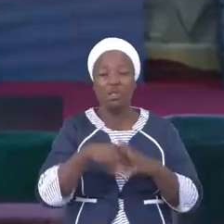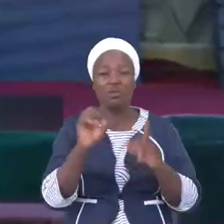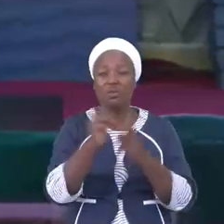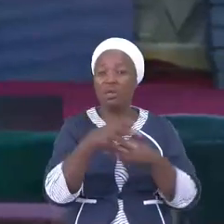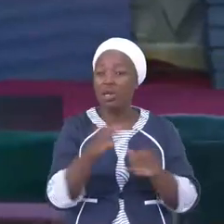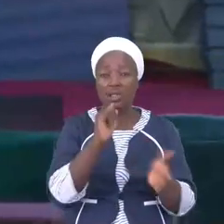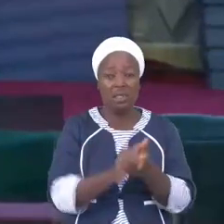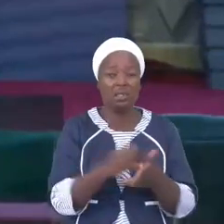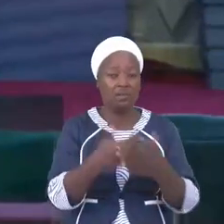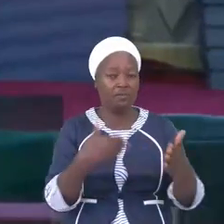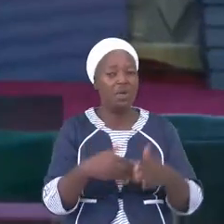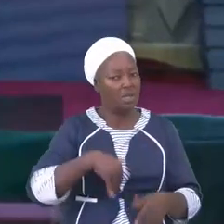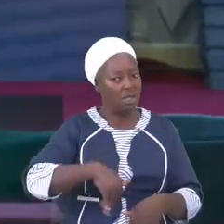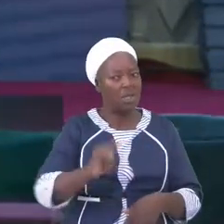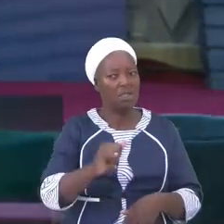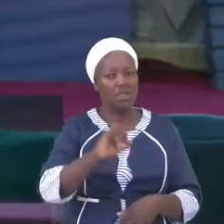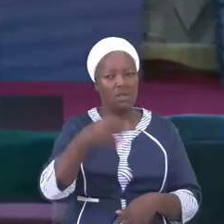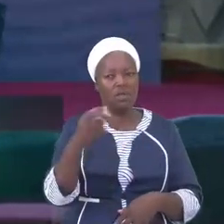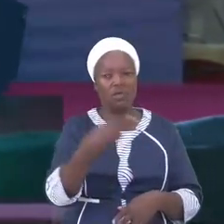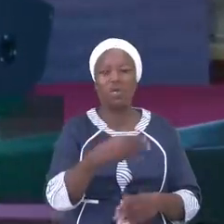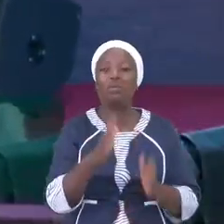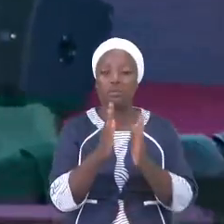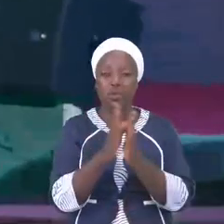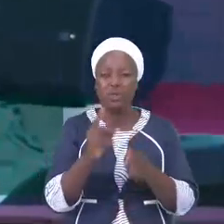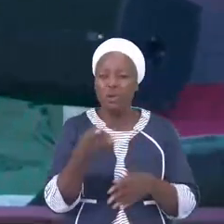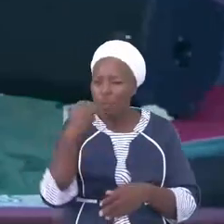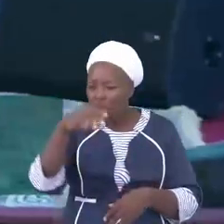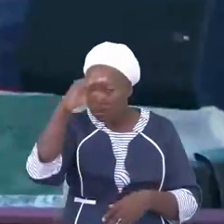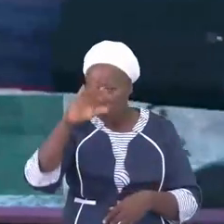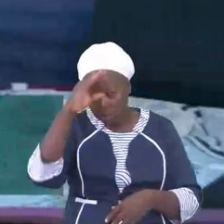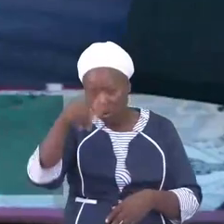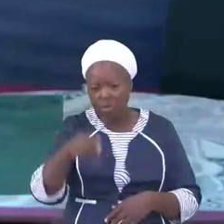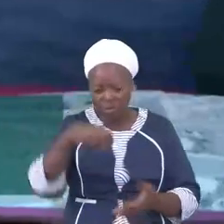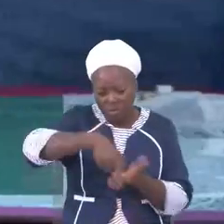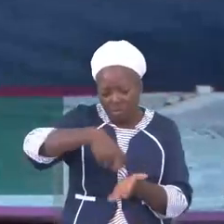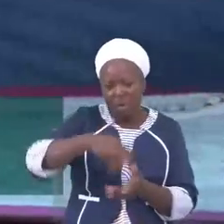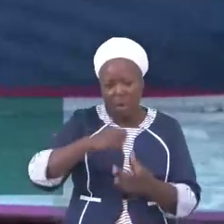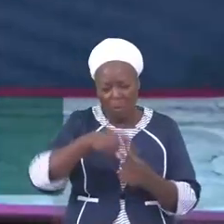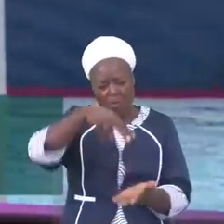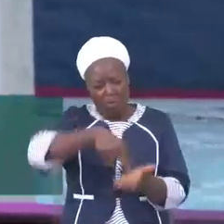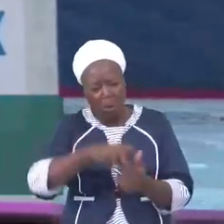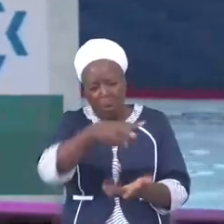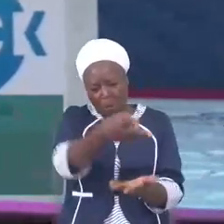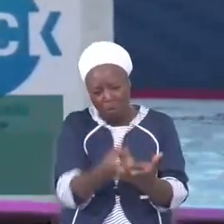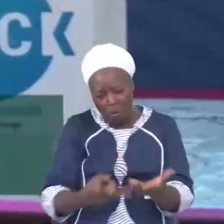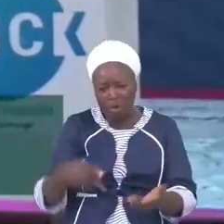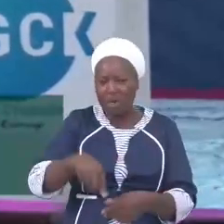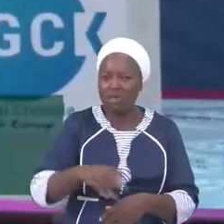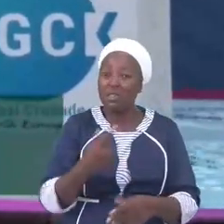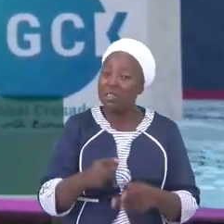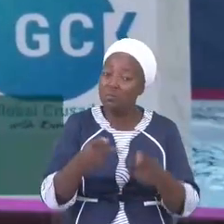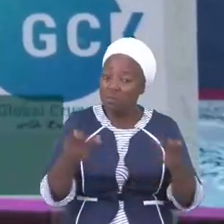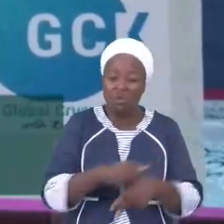Jonas pria. Est-ce qu'il était à genoux? Est-ce qu'il était debout? Est-ce qu'il était couché? La position ne comptait